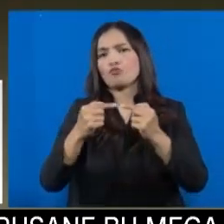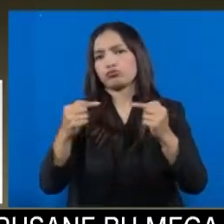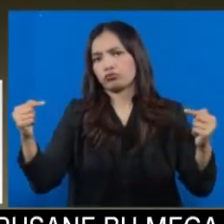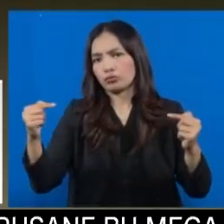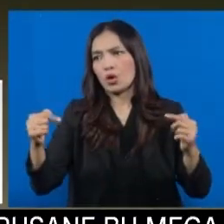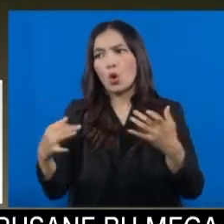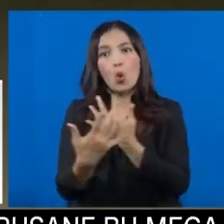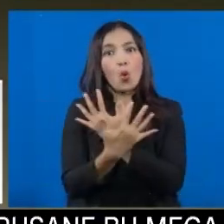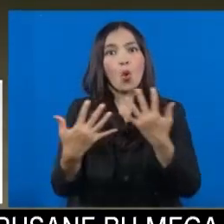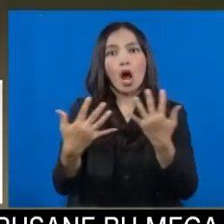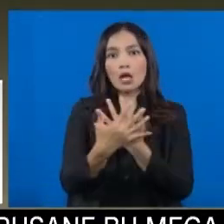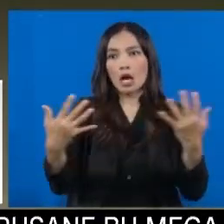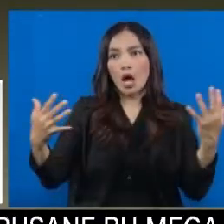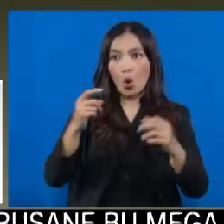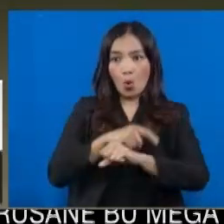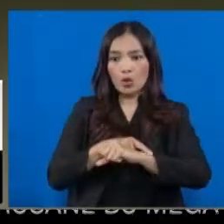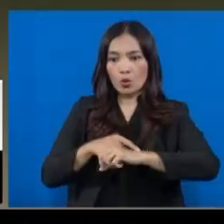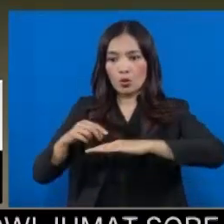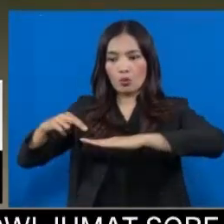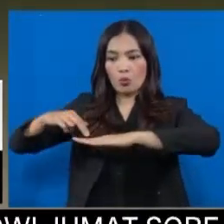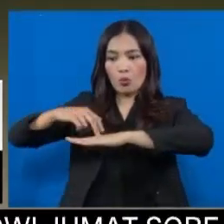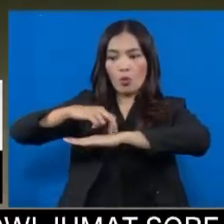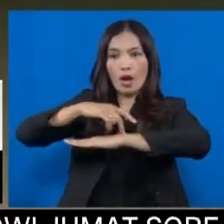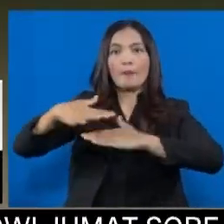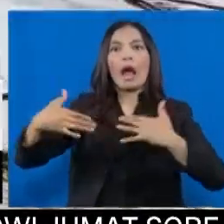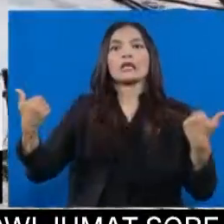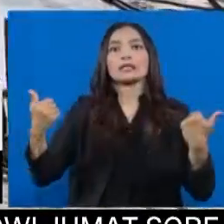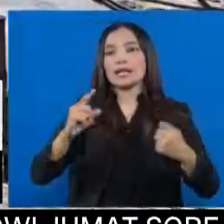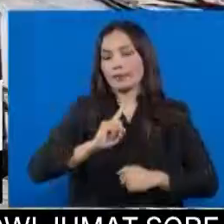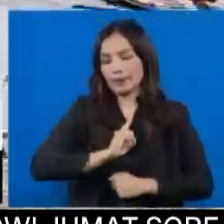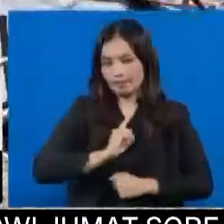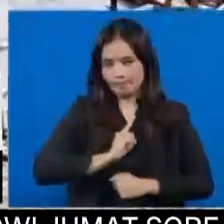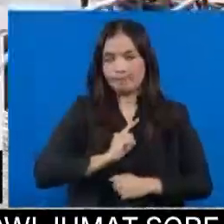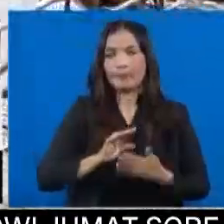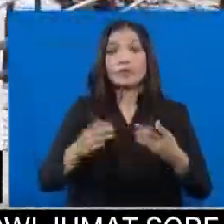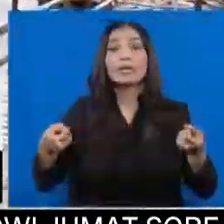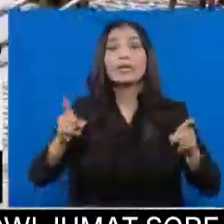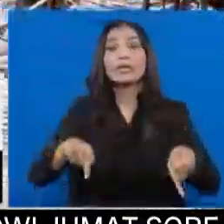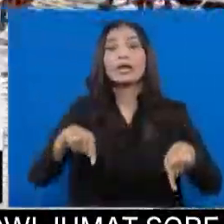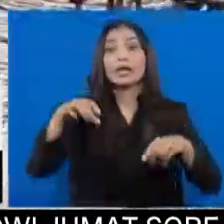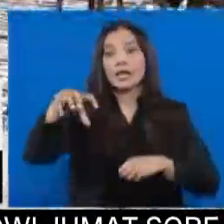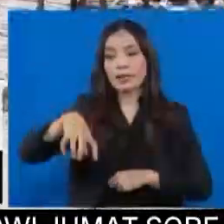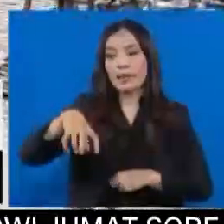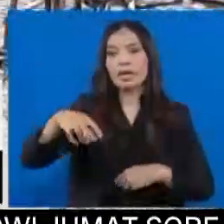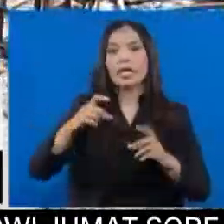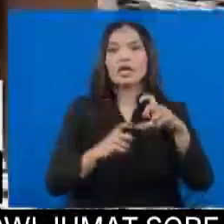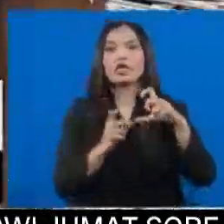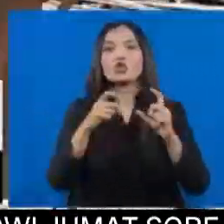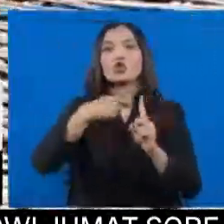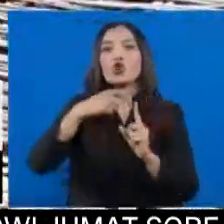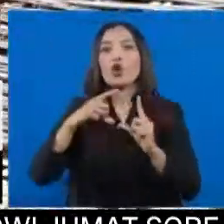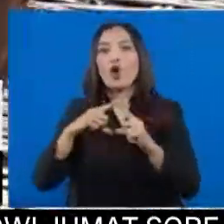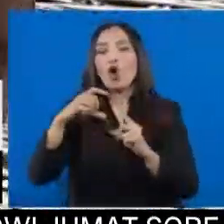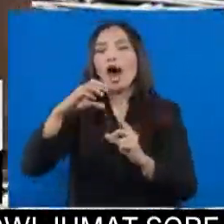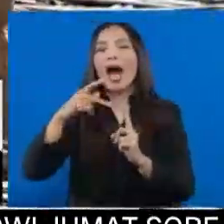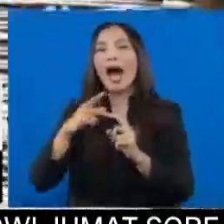Sejumlah warga yang sedang menyeberangi jembatan berhasil menyelamatkan diri. Peristiwa ini terjadi setelah wilayah Sukoharjo dan Karanganyar